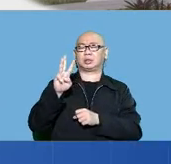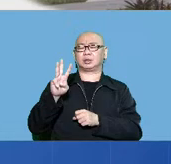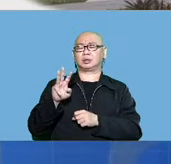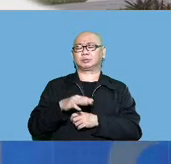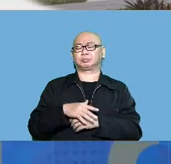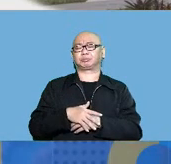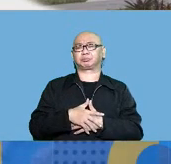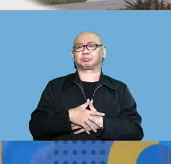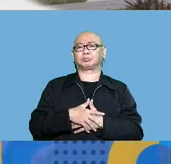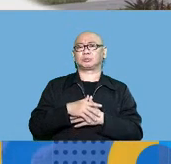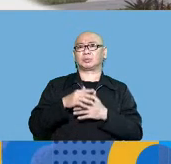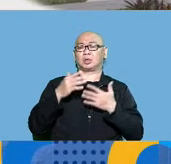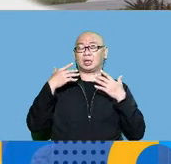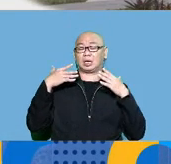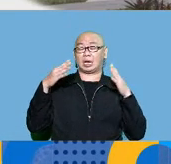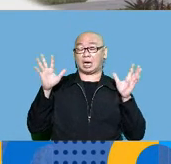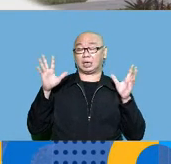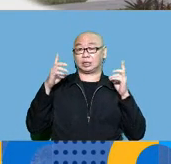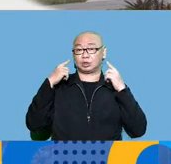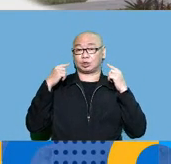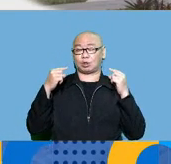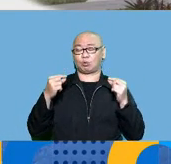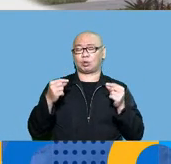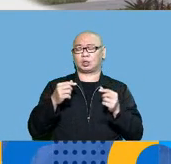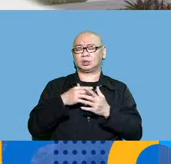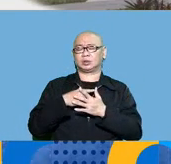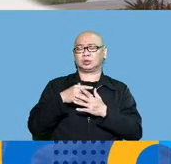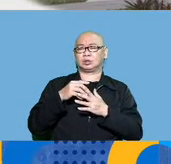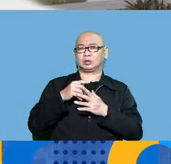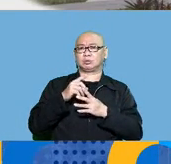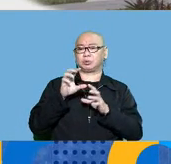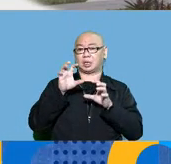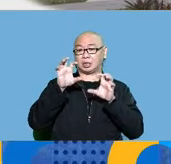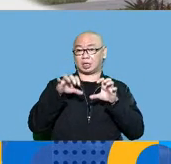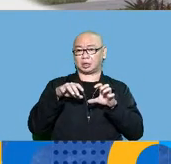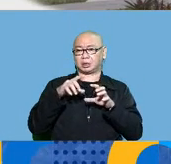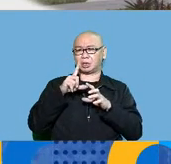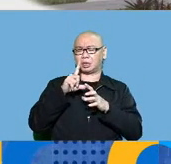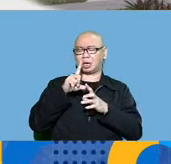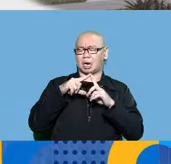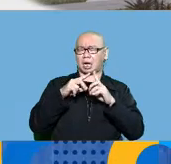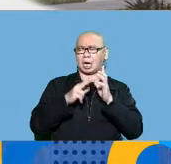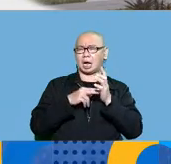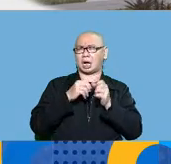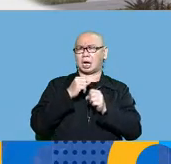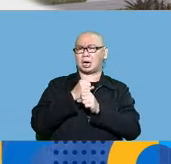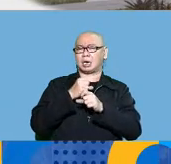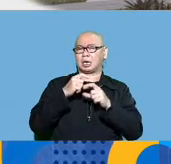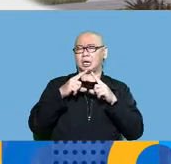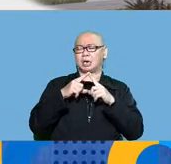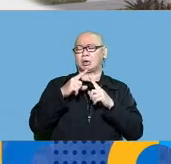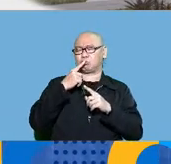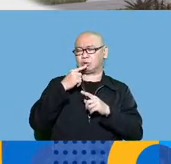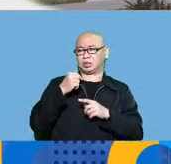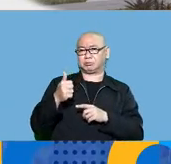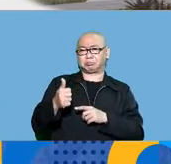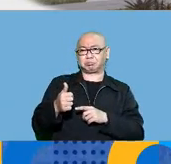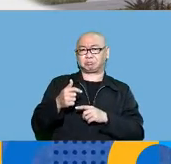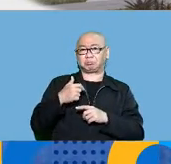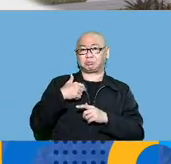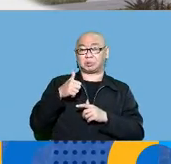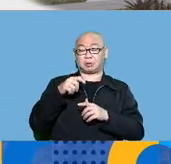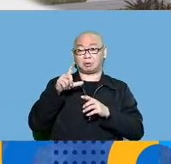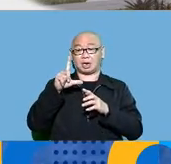elang Jawa merupakan simbol satwa langka nasional dan simbol burung nasional dalam lambang